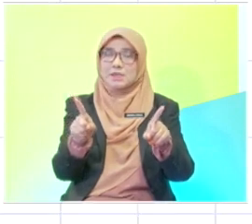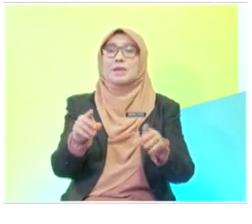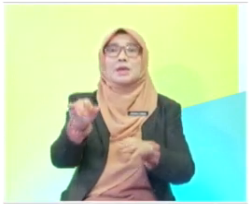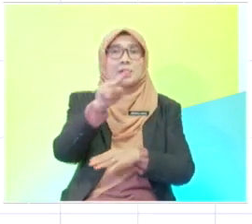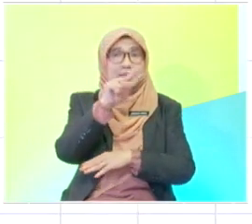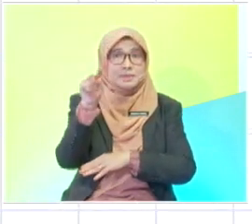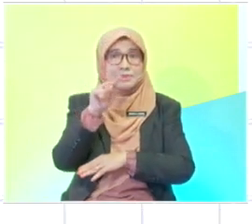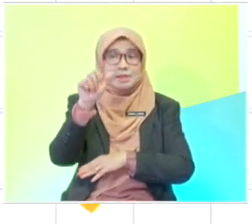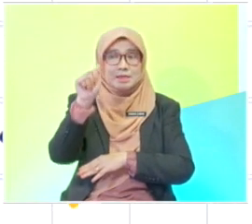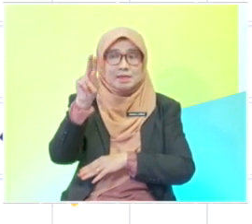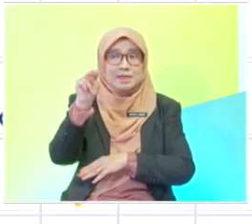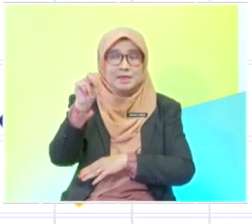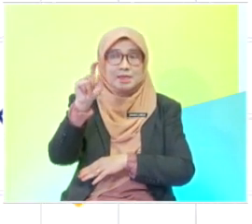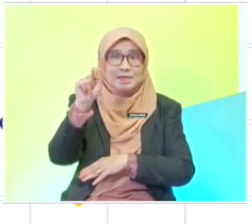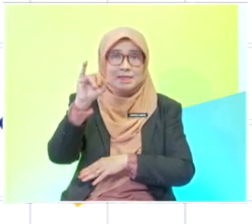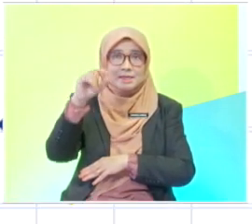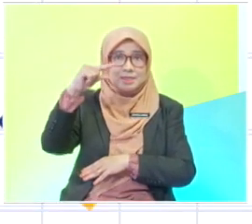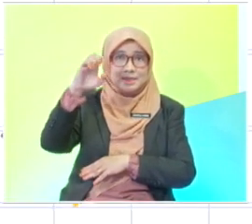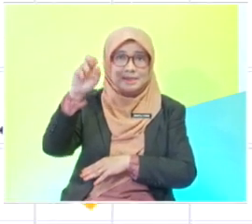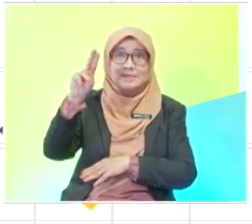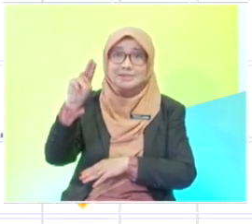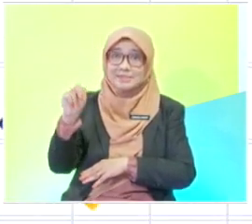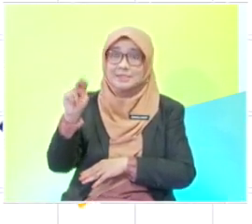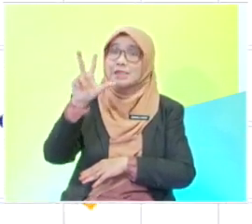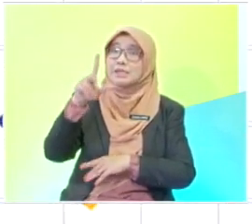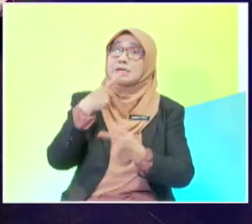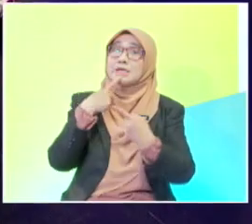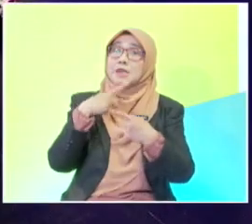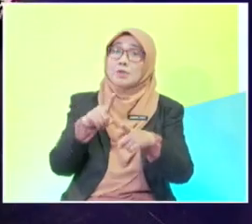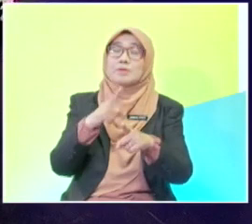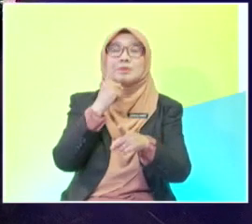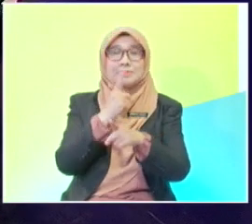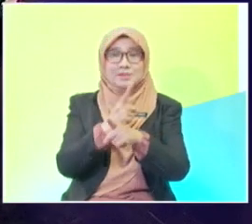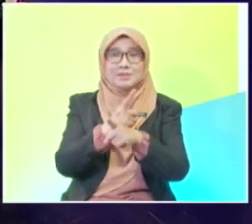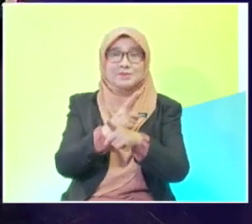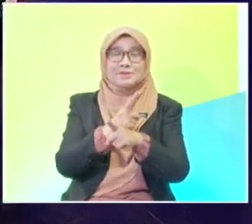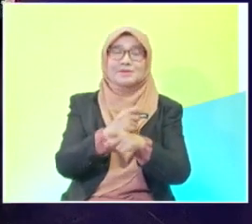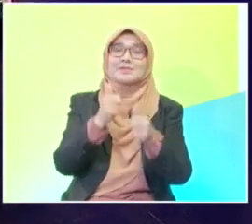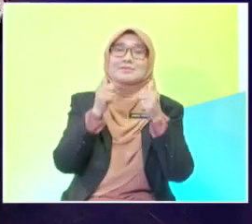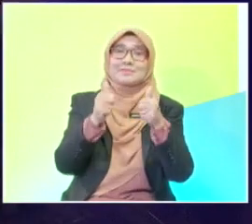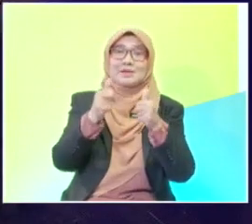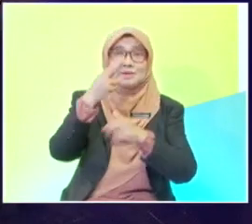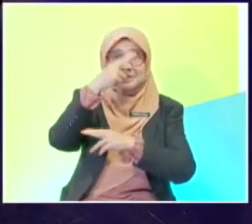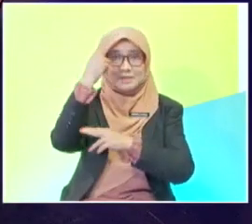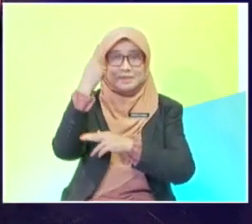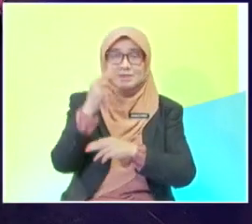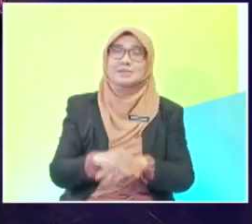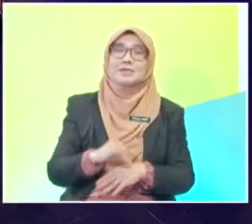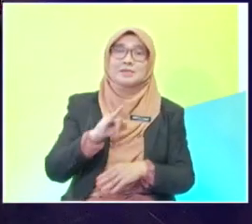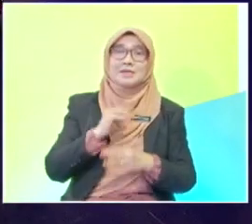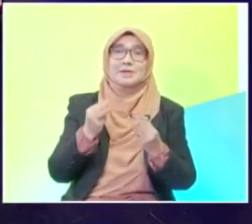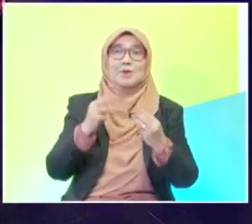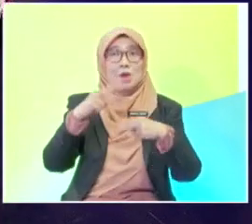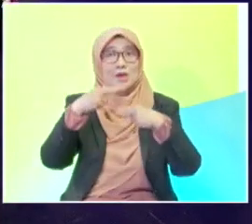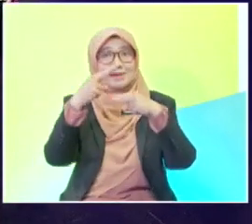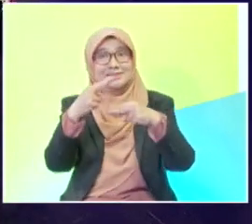antigen. Betul semua jawapan. Tiga-tiga jawapan dapat betul, cikgu. Baiklah. Tanya Hanif. Terima kasih, cikgu. Cikgu, boleh saya dapatkan ganjaran? Boleh. Hanif